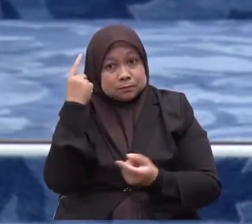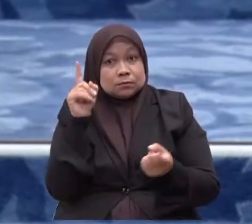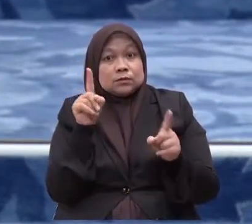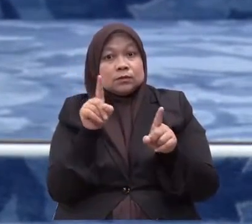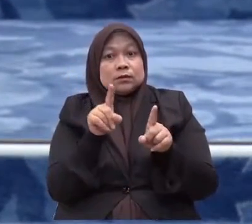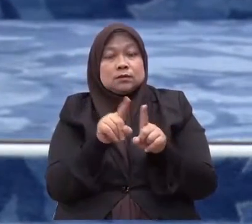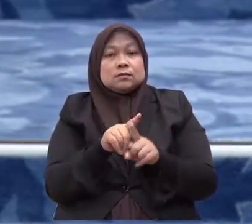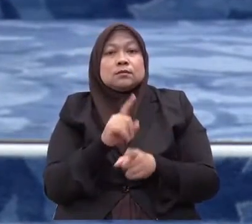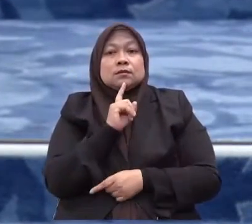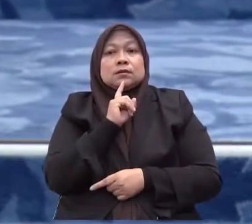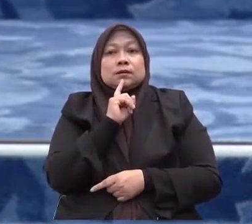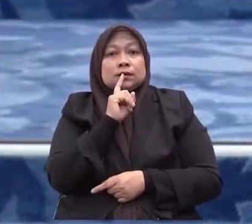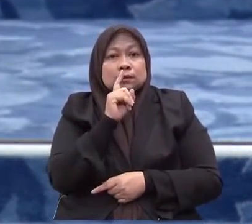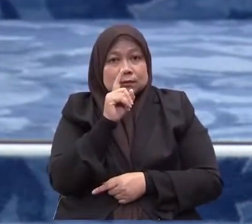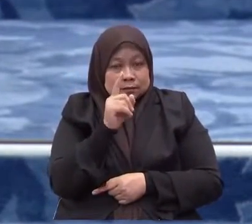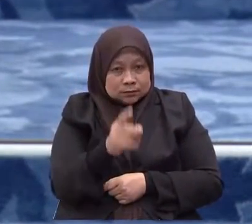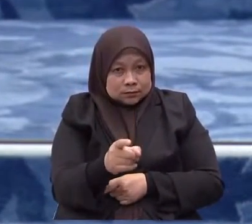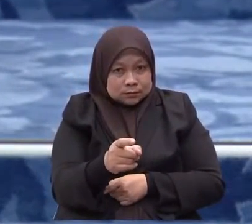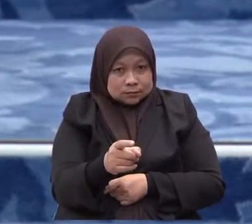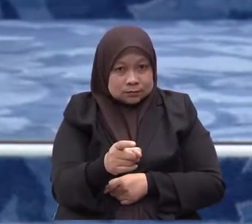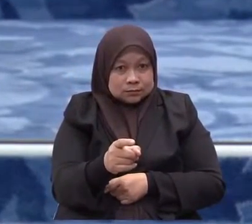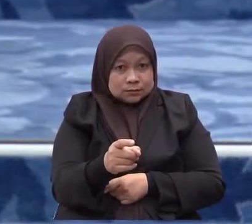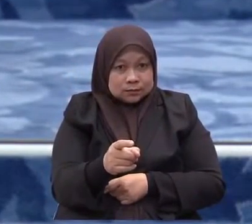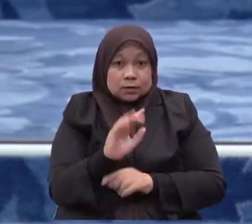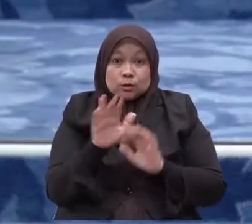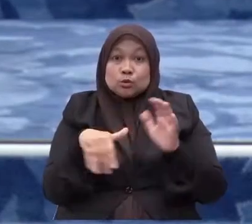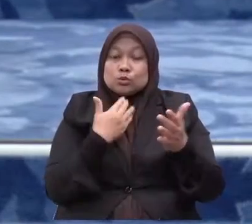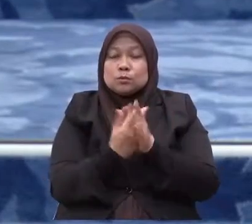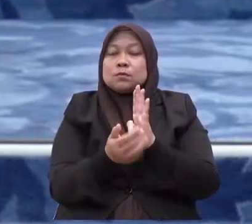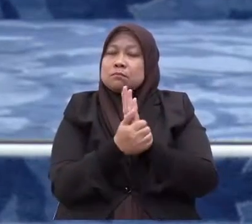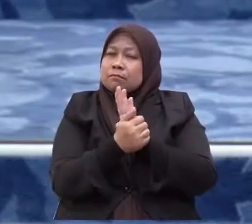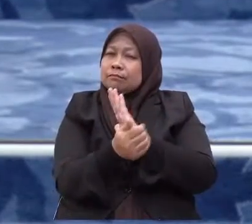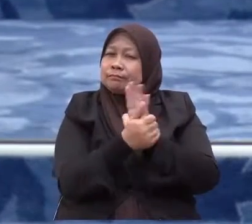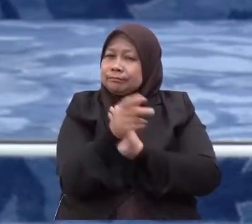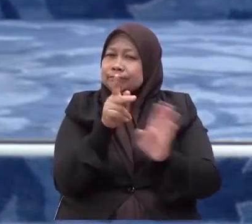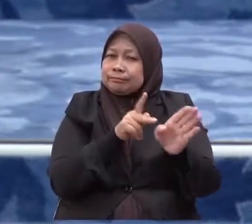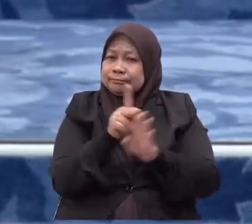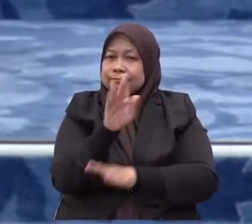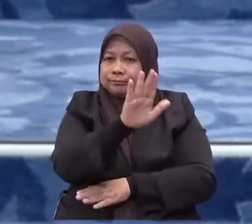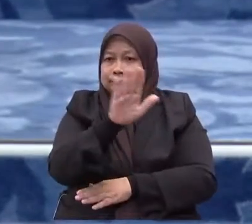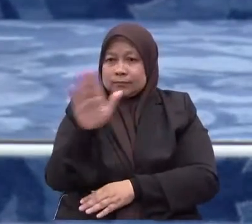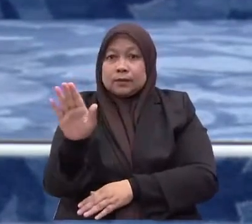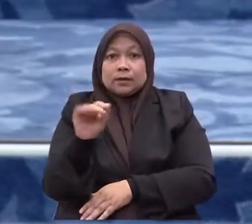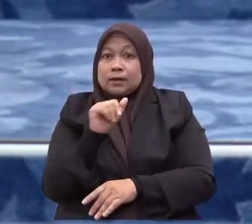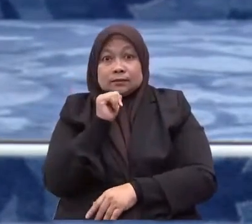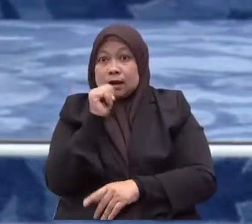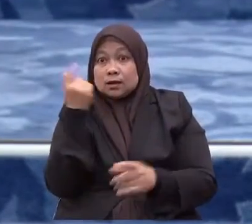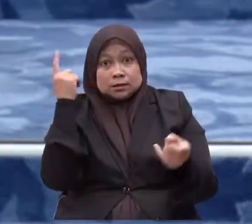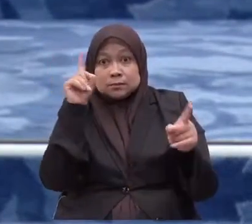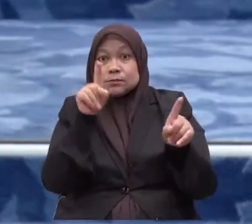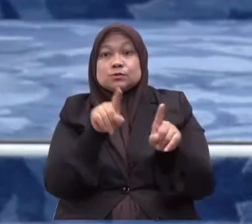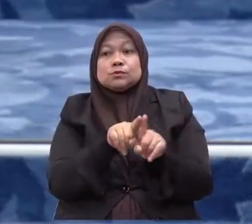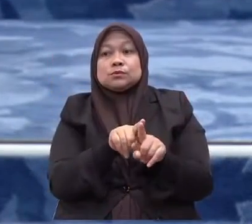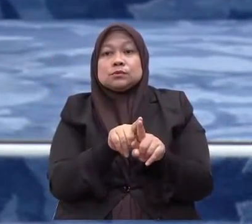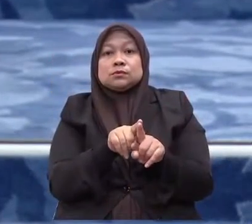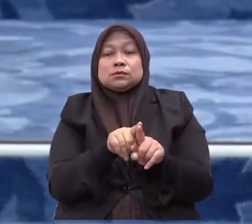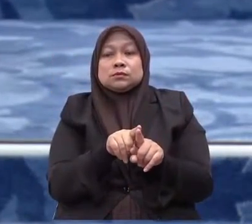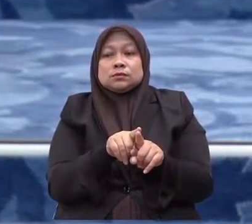setujui ada yang disetujui oleh yang tidak disetujui